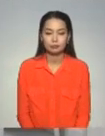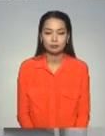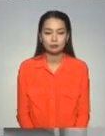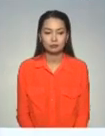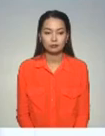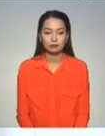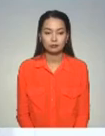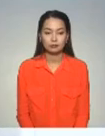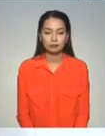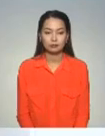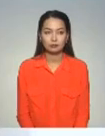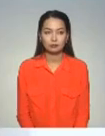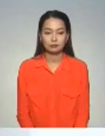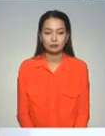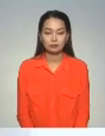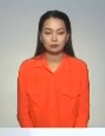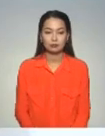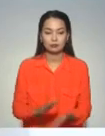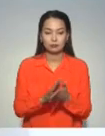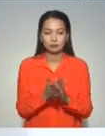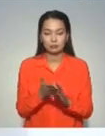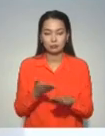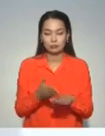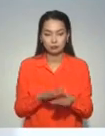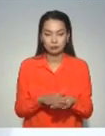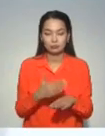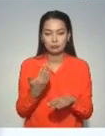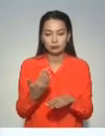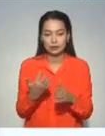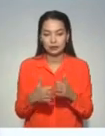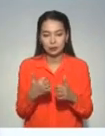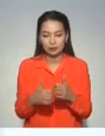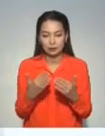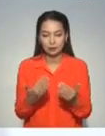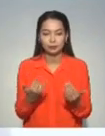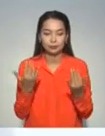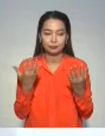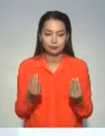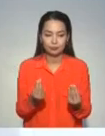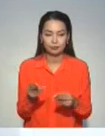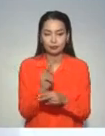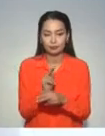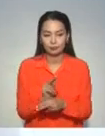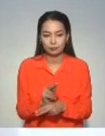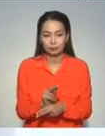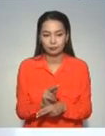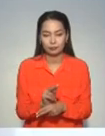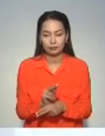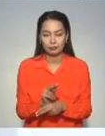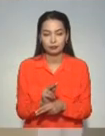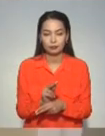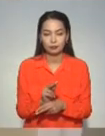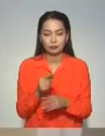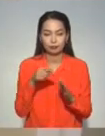больнице. Сочетная травма. Состояние средней степени тяжести. На данный момент находится на лечении в травматологическом